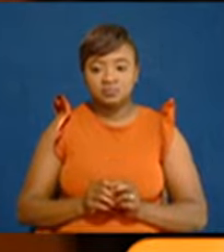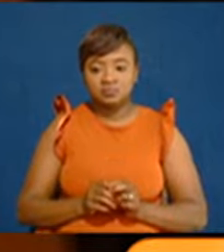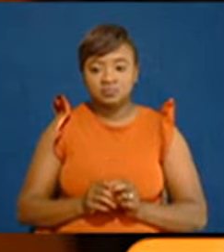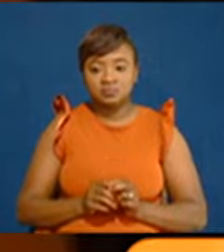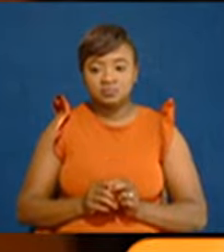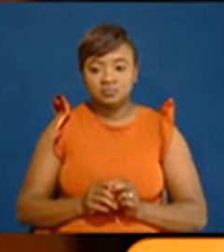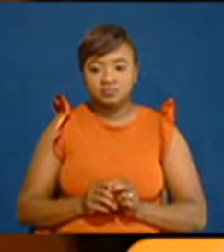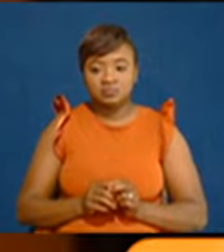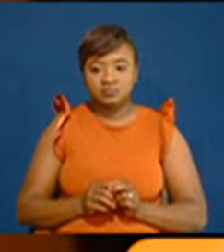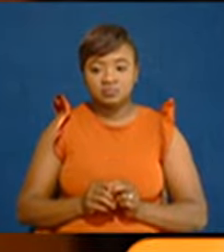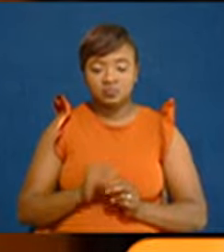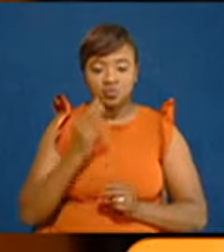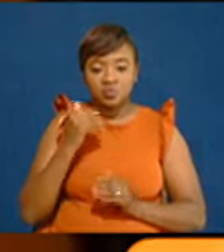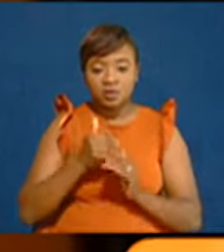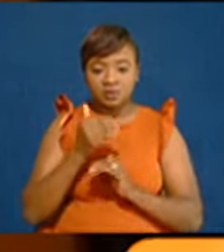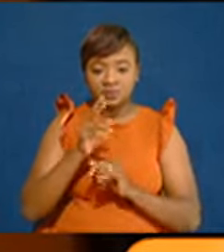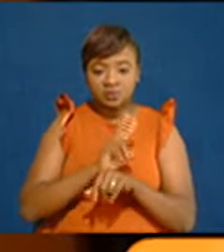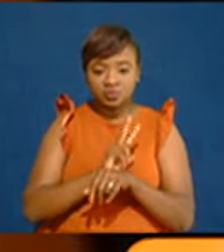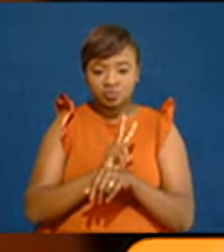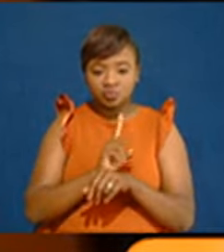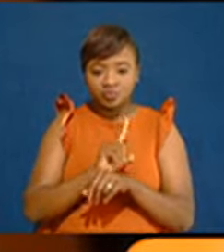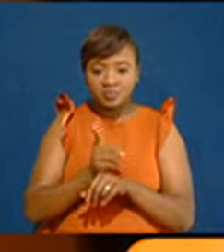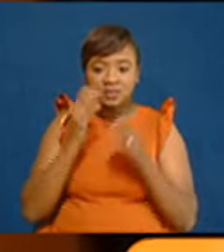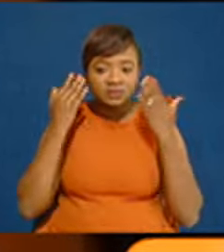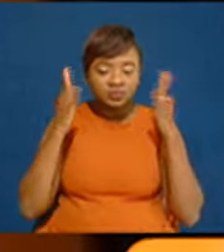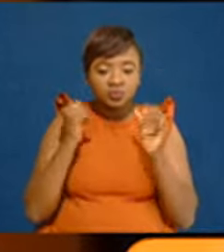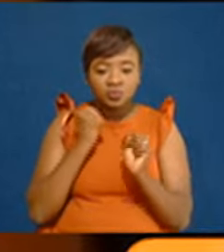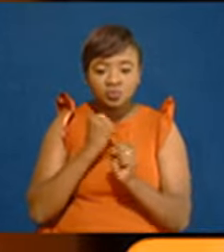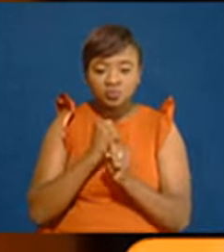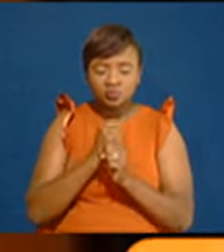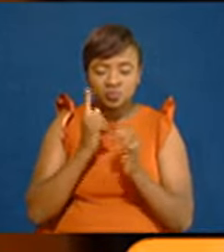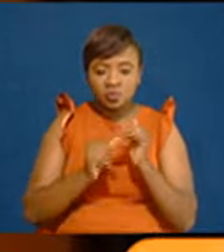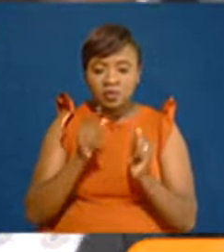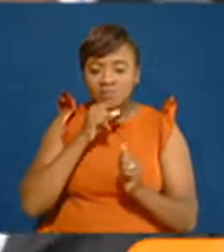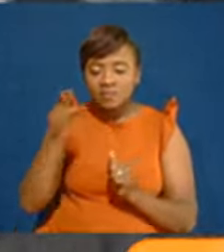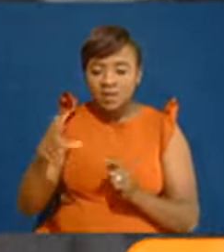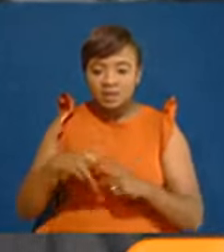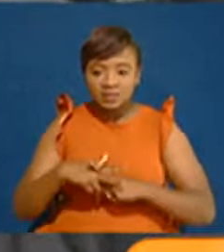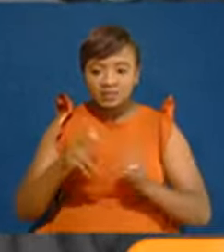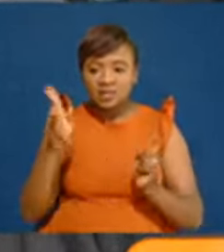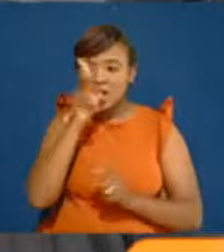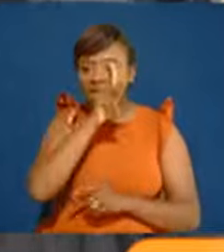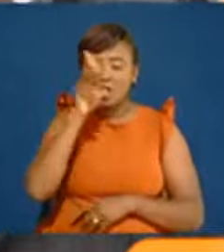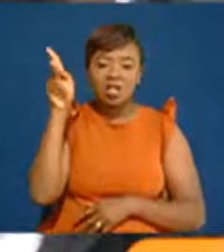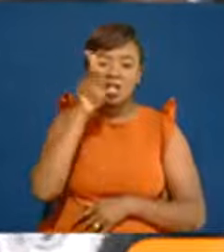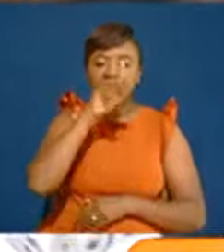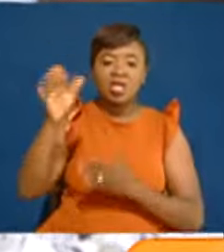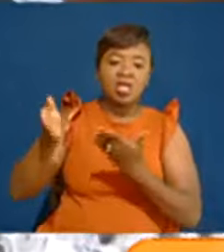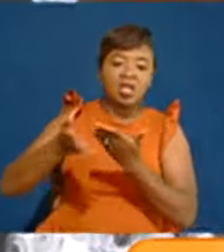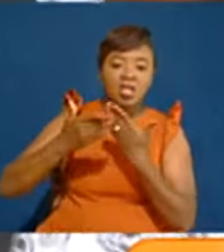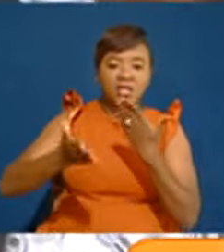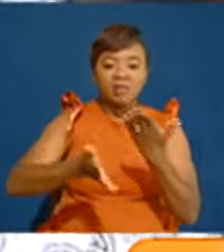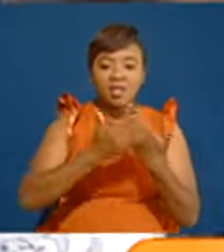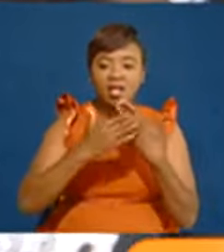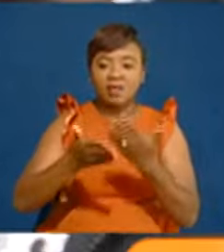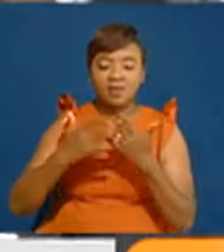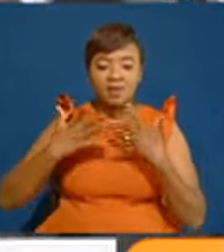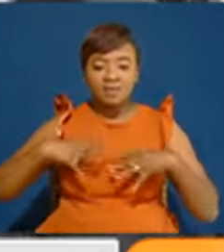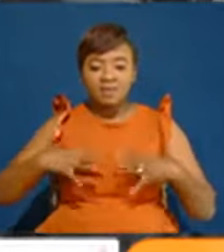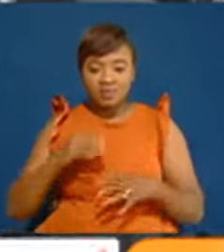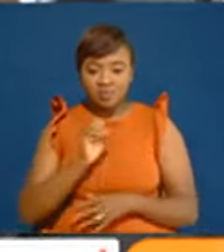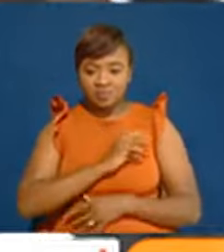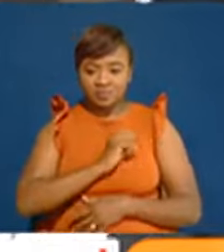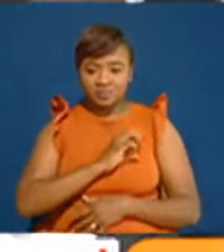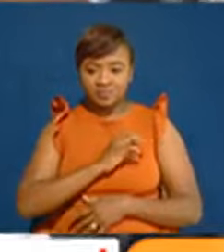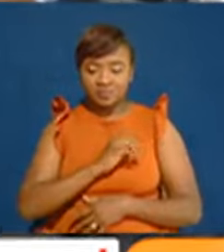kwa takriban dakika mbili, wasijue la kufanya. Jamaa akaanza kupiga kelele, akipiga kiomba usaidizi. Watu nao walikuwa wameogopa,